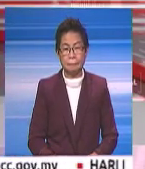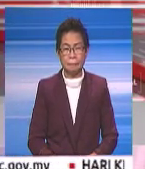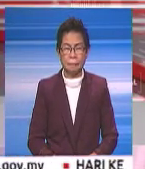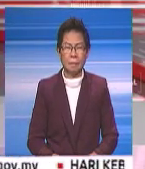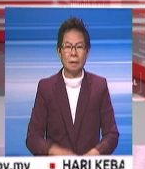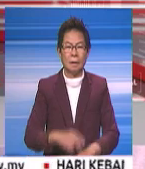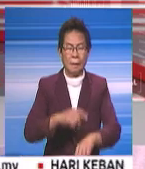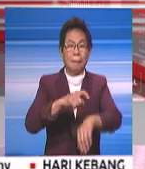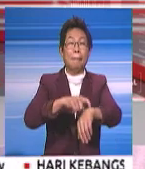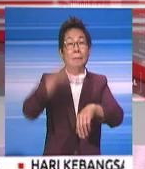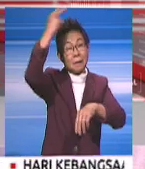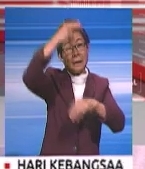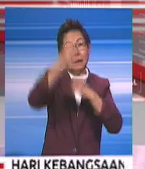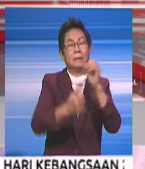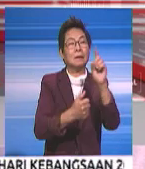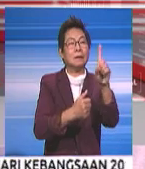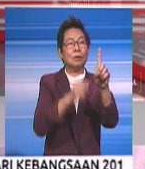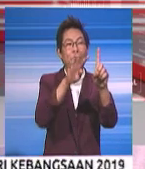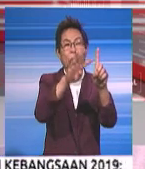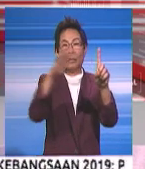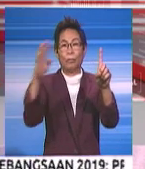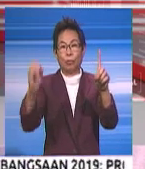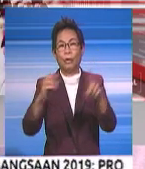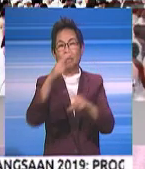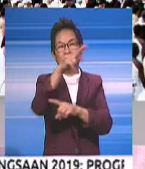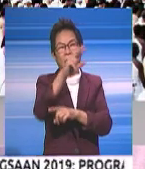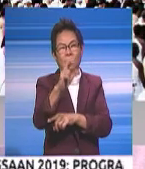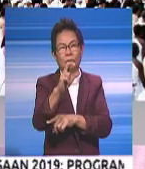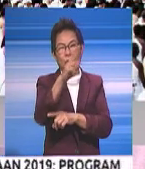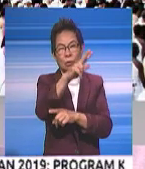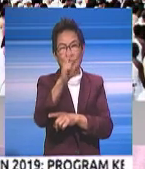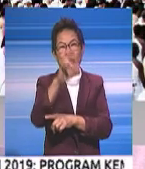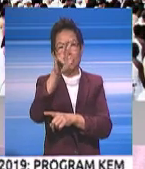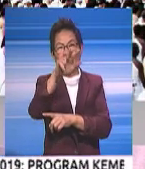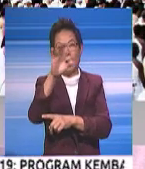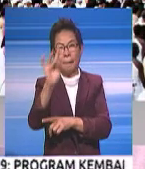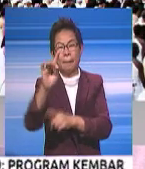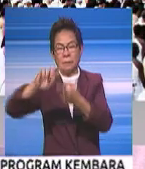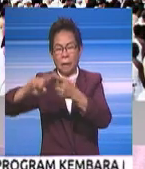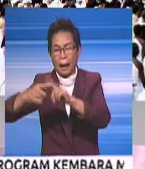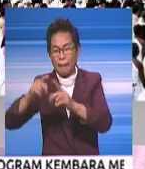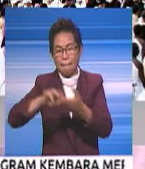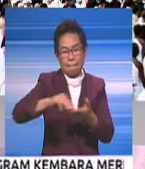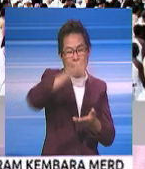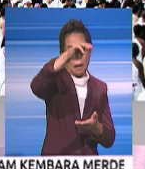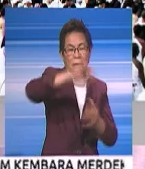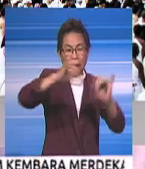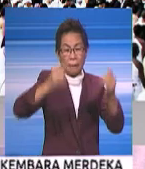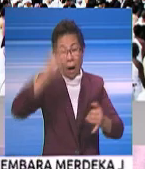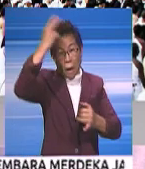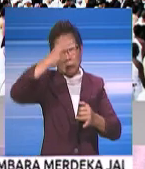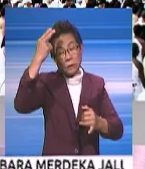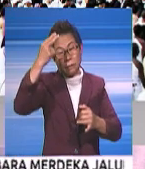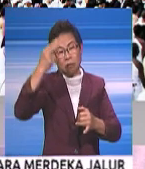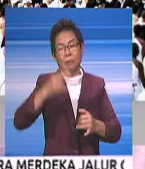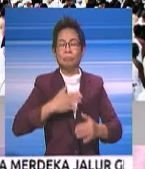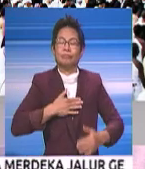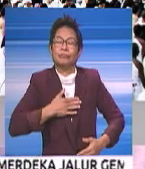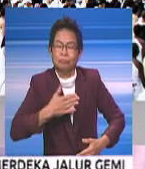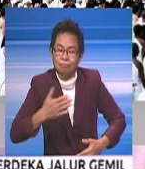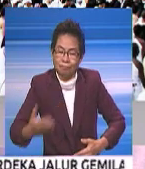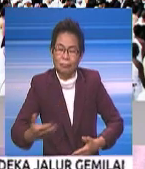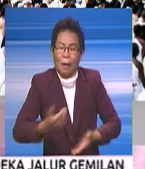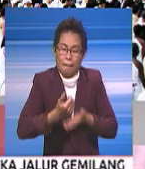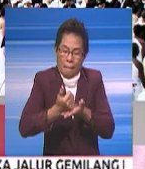Musim haji 1440 Hijrah, 378 sahabat maktab yang merupakan jemaah haji tetapi secara sukarela